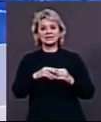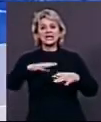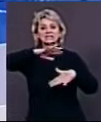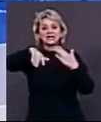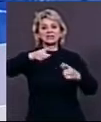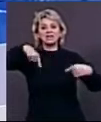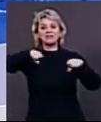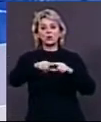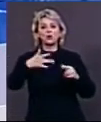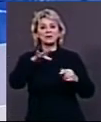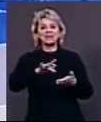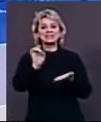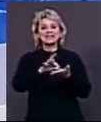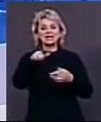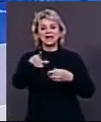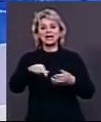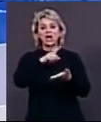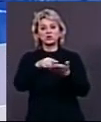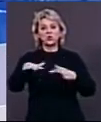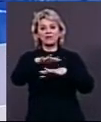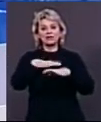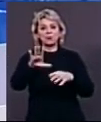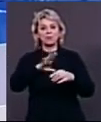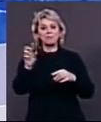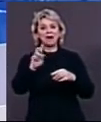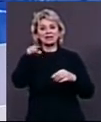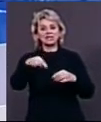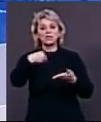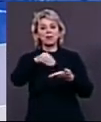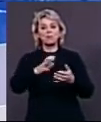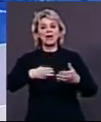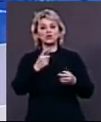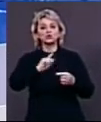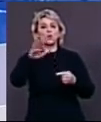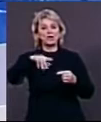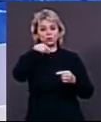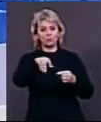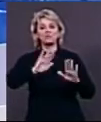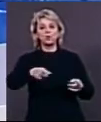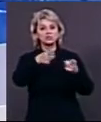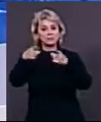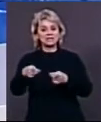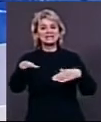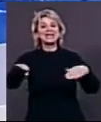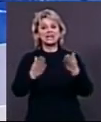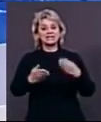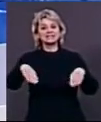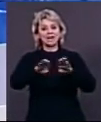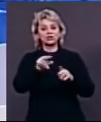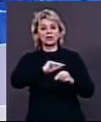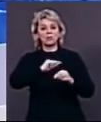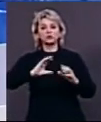Скандал вокруг приватизации центрального городского рынка разгорелся в Батайске. Покупатели боятся, что потом его могут перенести или закрыть. Работающие